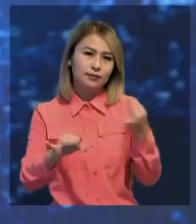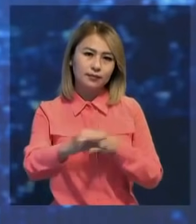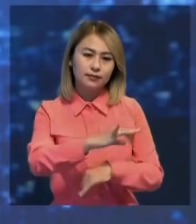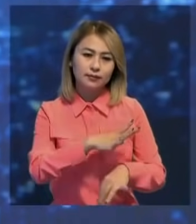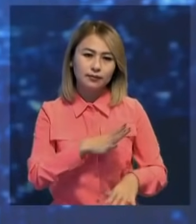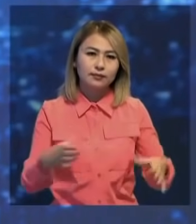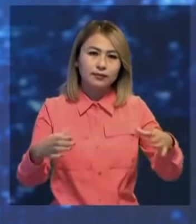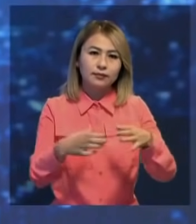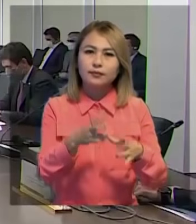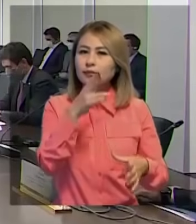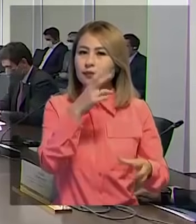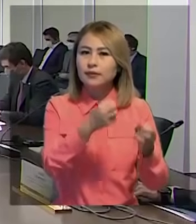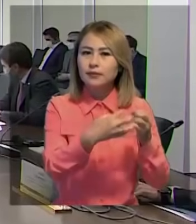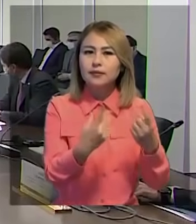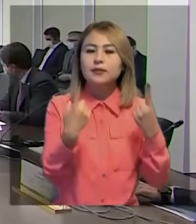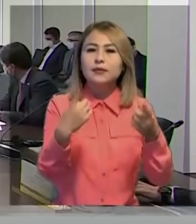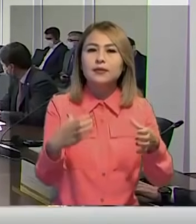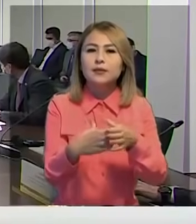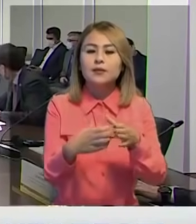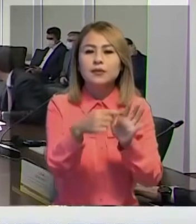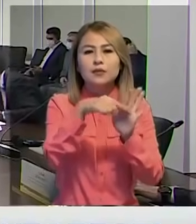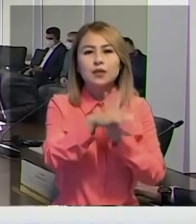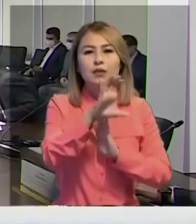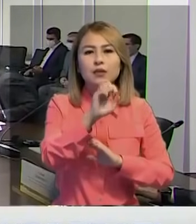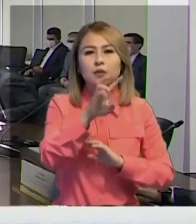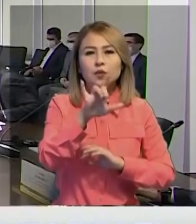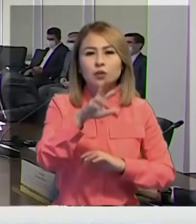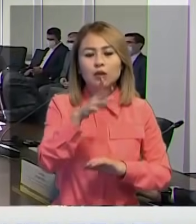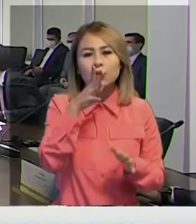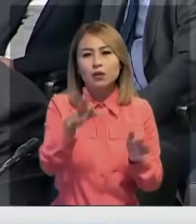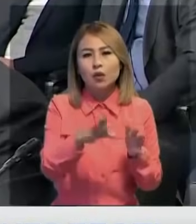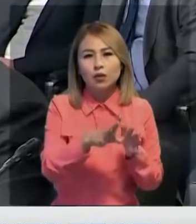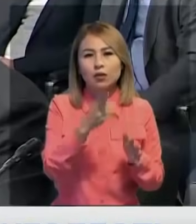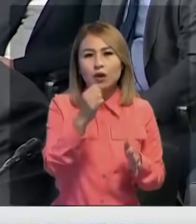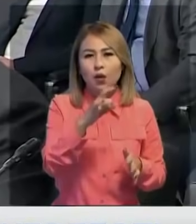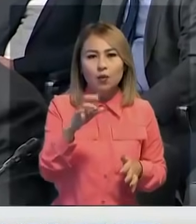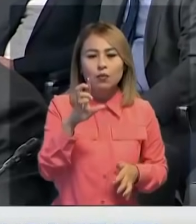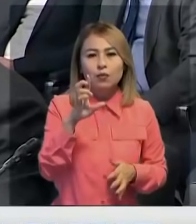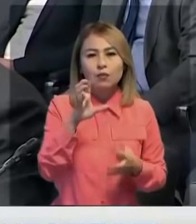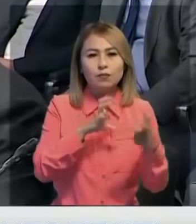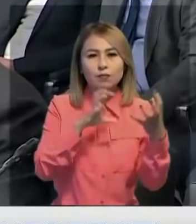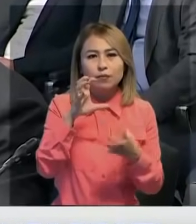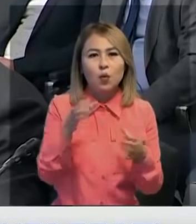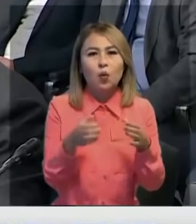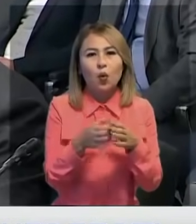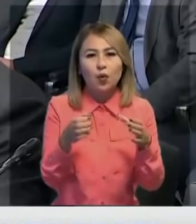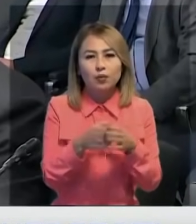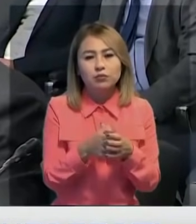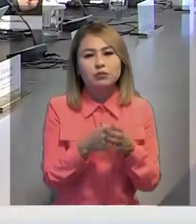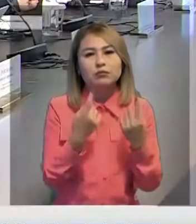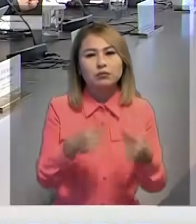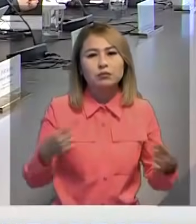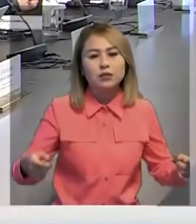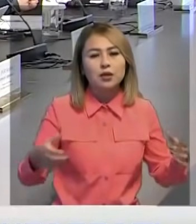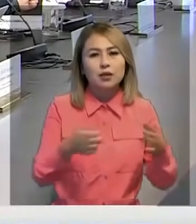жетілдіру жайын талқылады. Жиынға кореялық 15 ірі компания, соның ішінде Samsung Electronics, Daewoo Bus Company және Markpoint